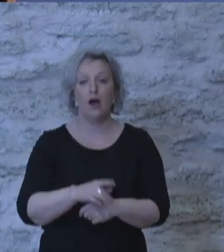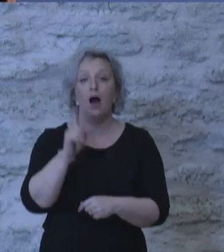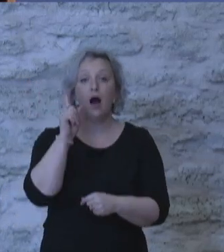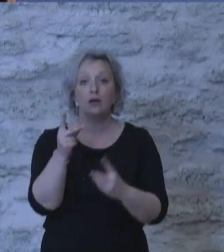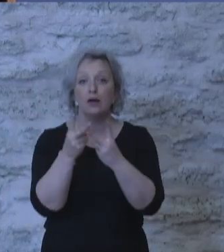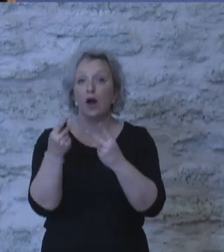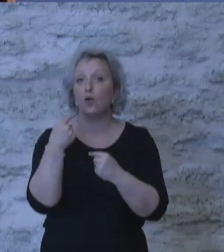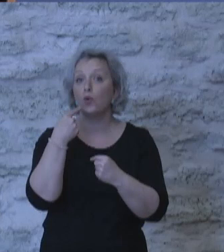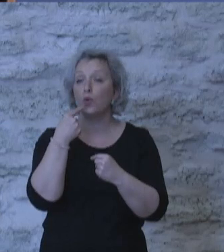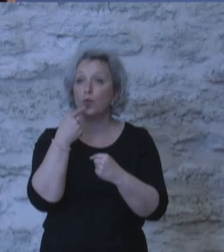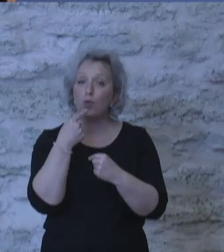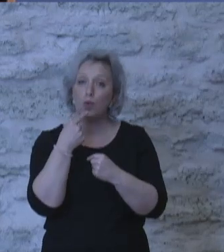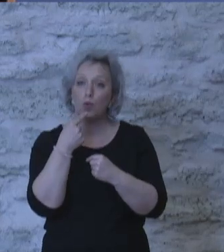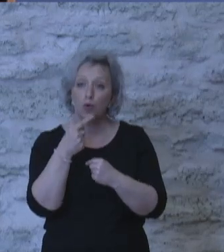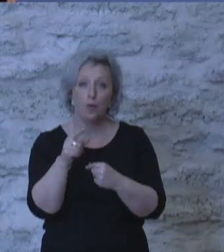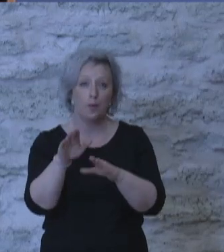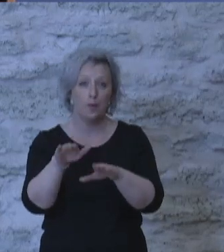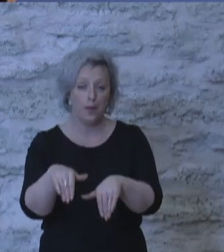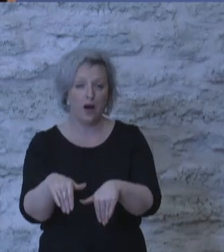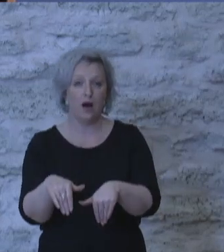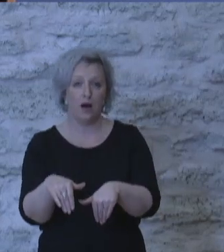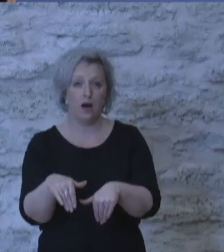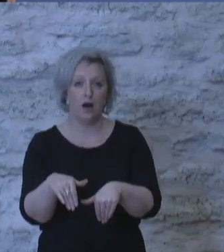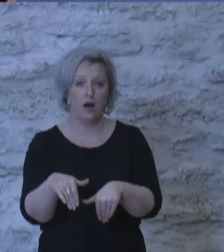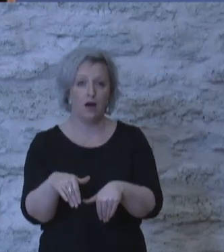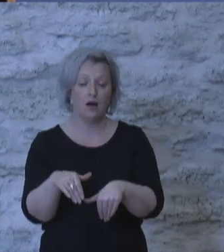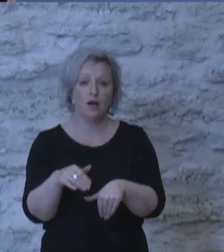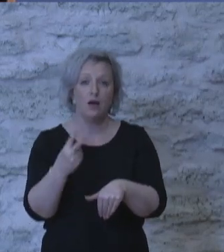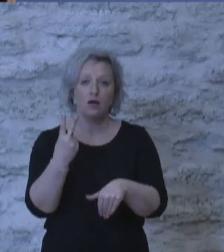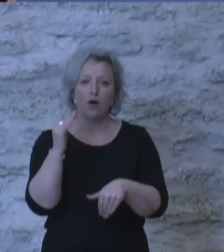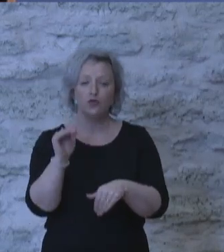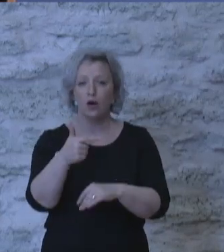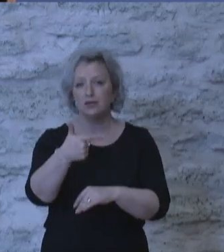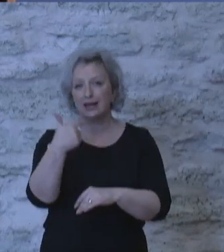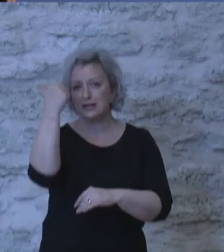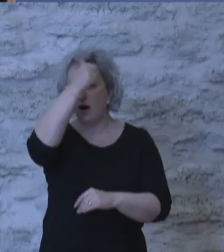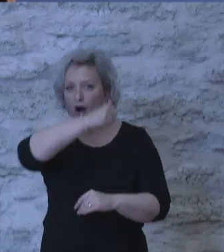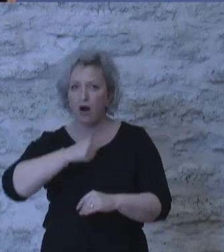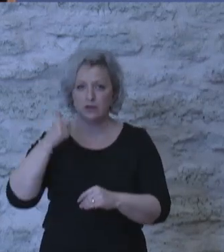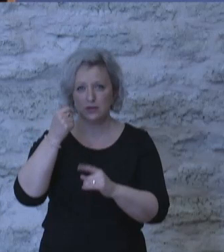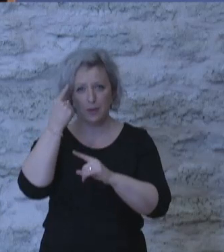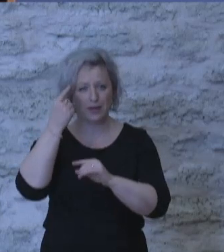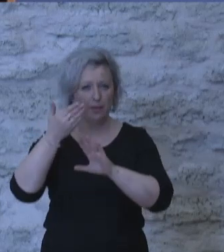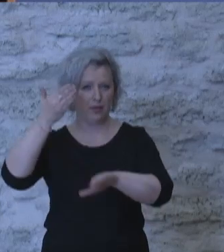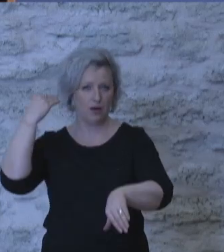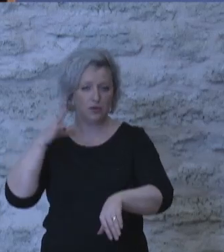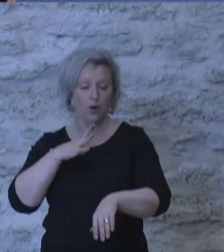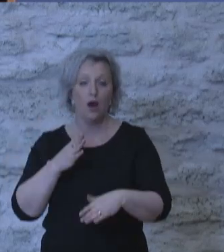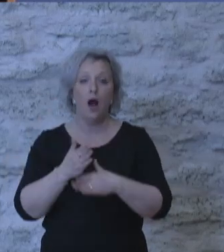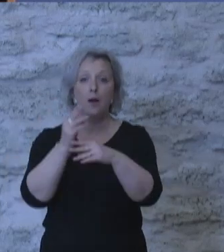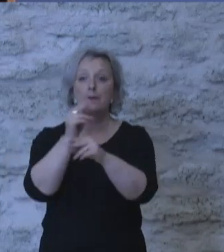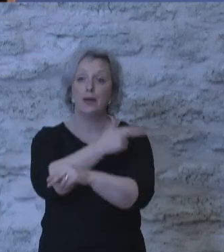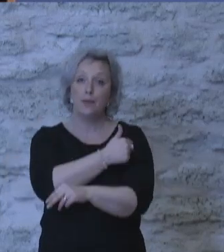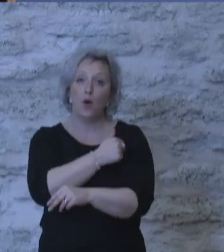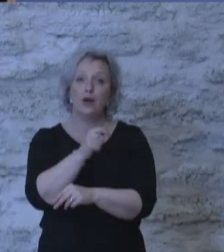nagu võime tuua ju paralleeliga 2007. aastaga, kui abipolitseinike